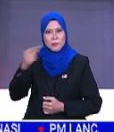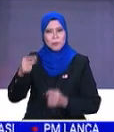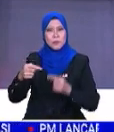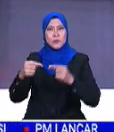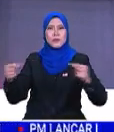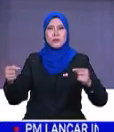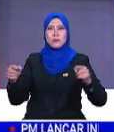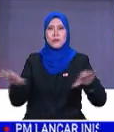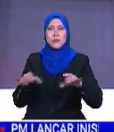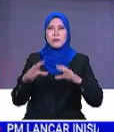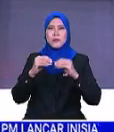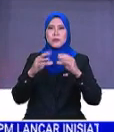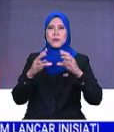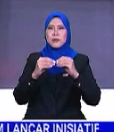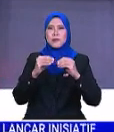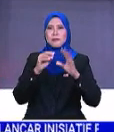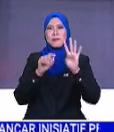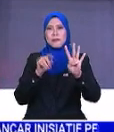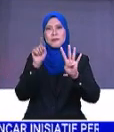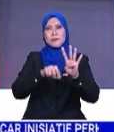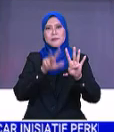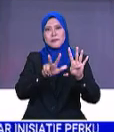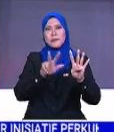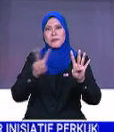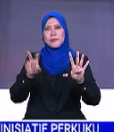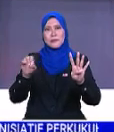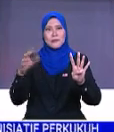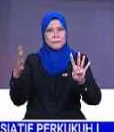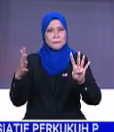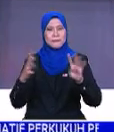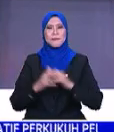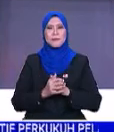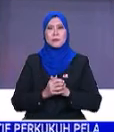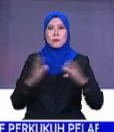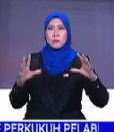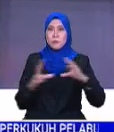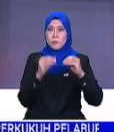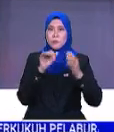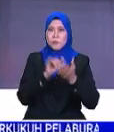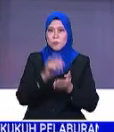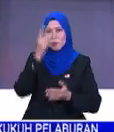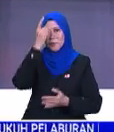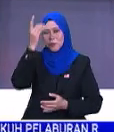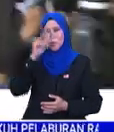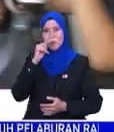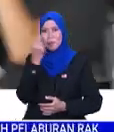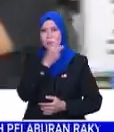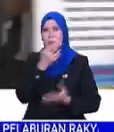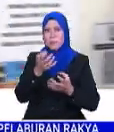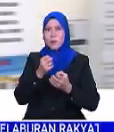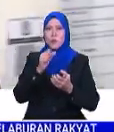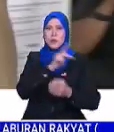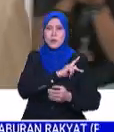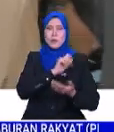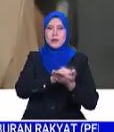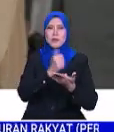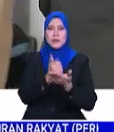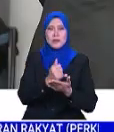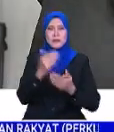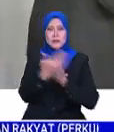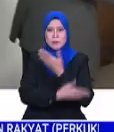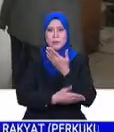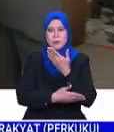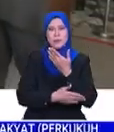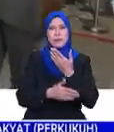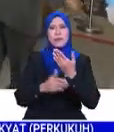itu dibuat dalam mesyuarat pada 4 Mac 2015. Dalam mesyuarat itu, Datuk Seri Najib mahu Ketua Audit Negara Tan Sri